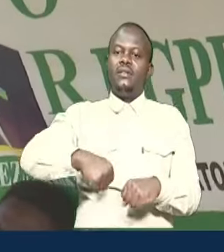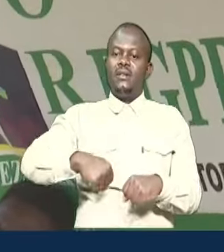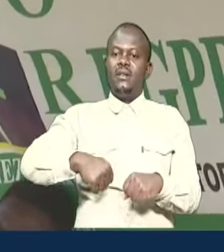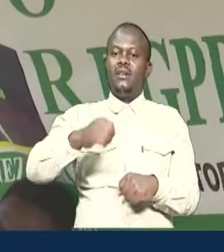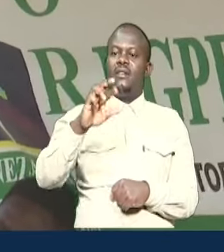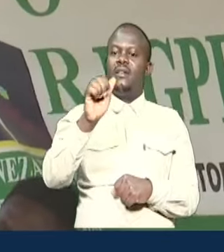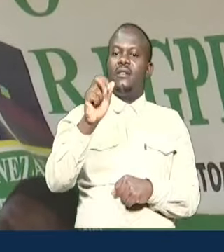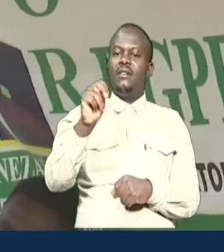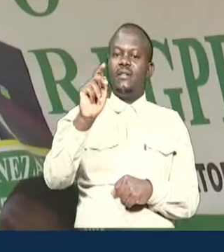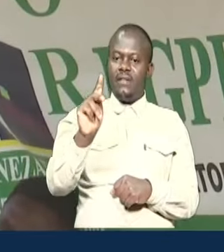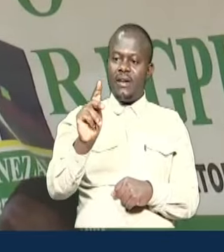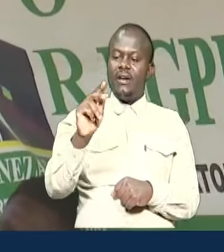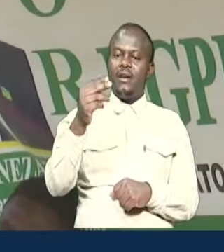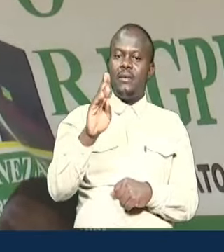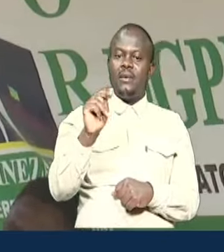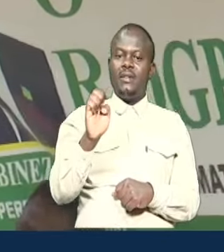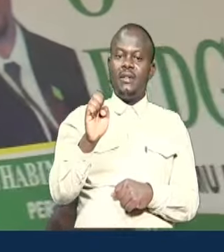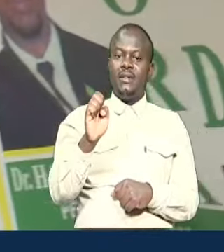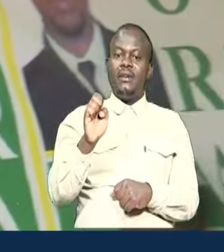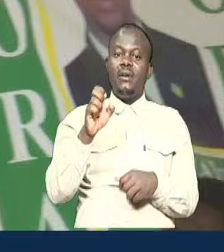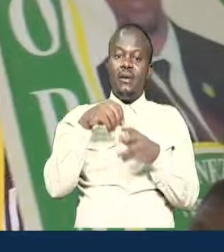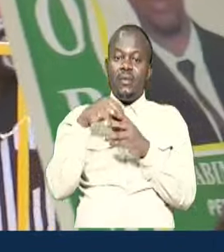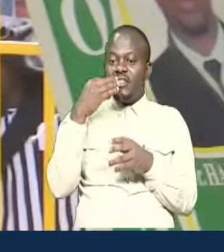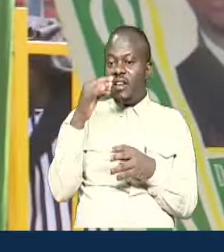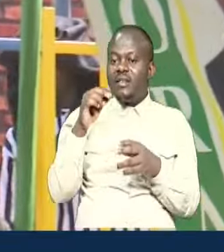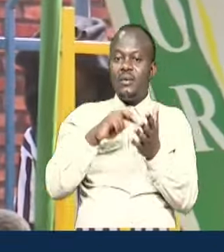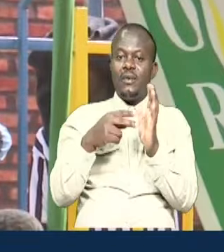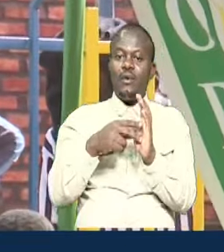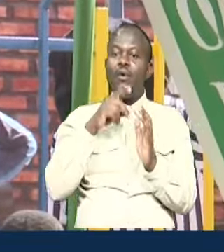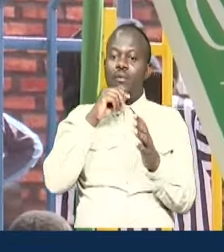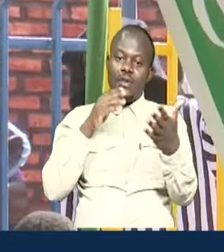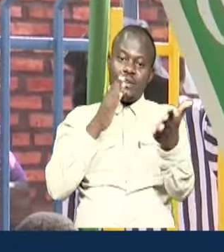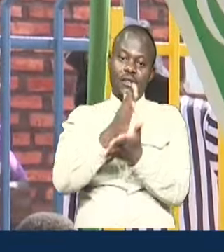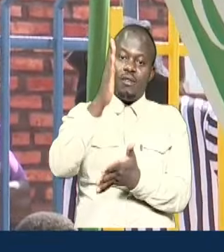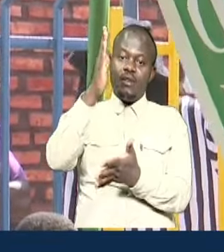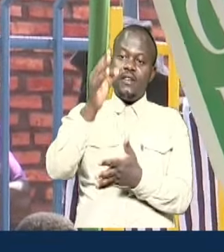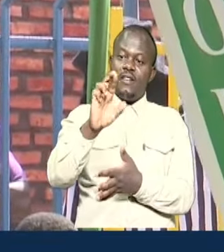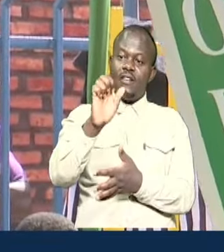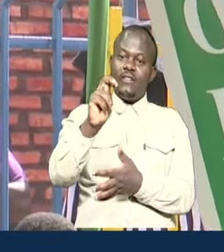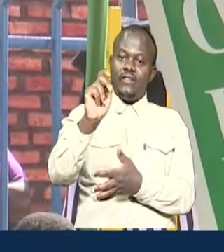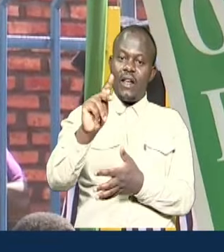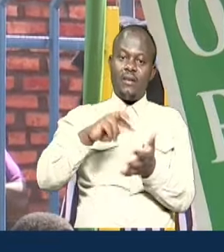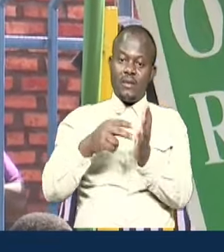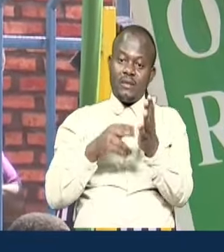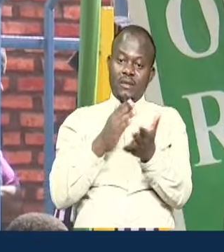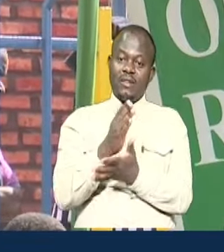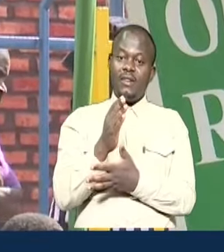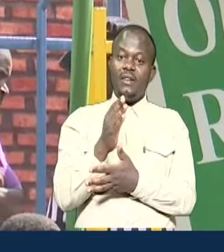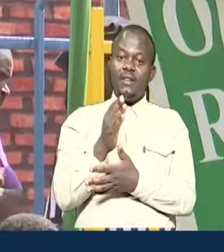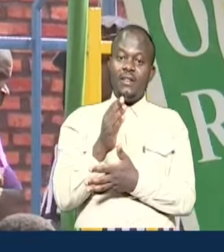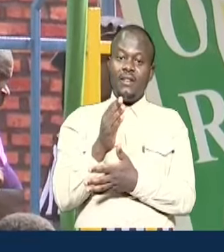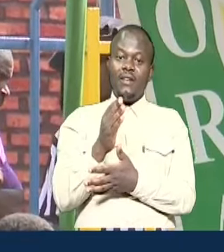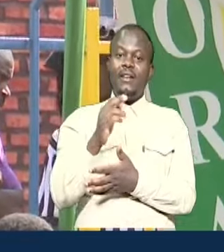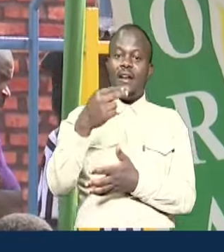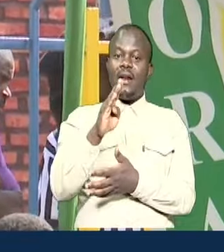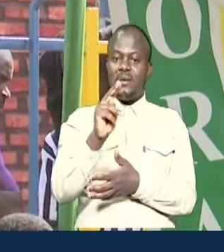Frank Habineza ababwiye ngo izina Frank mu gifaransa rivuze ngo ni umuntu w'iki w'ukuri Frank bivuze ukuri kimwe no mu cyongereza